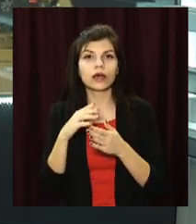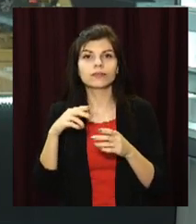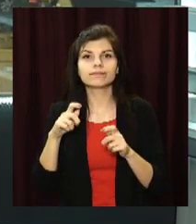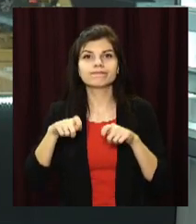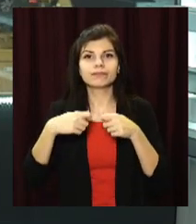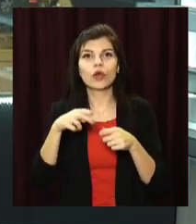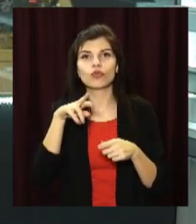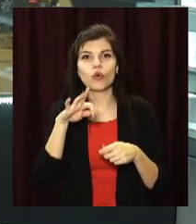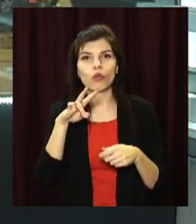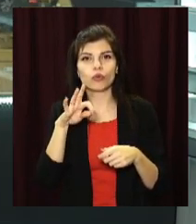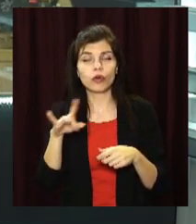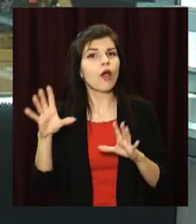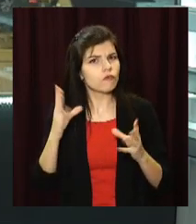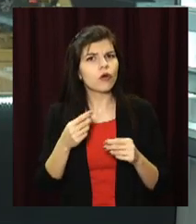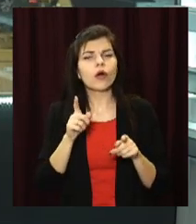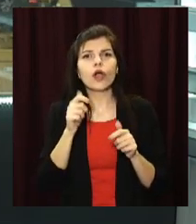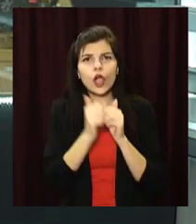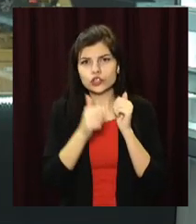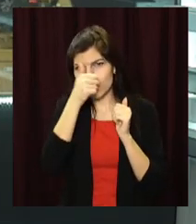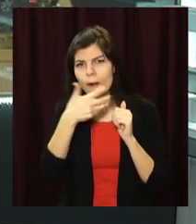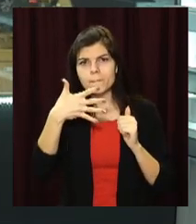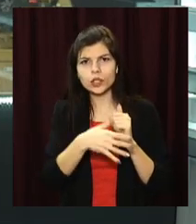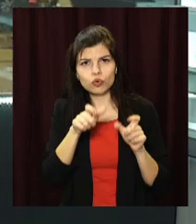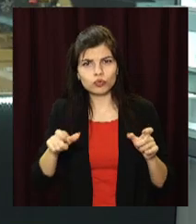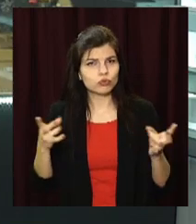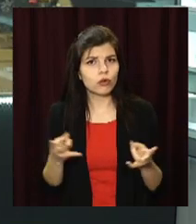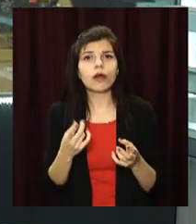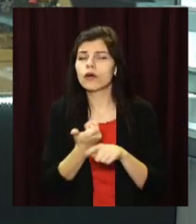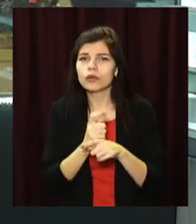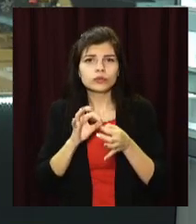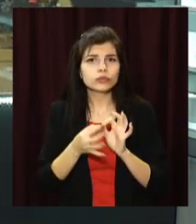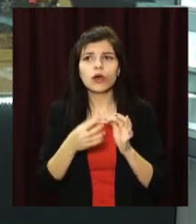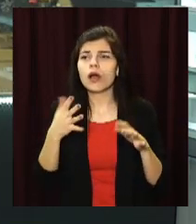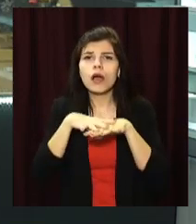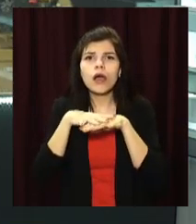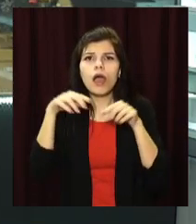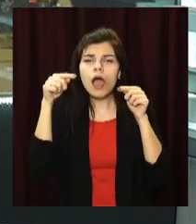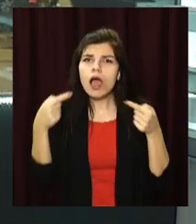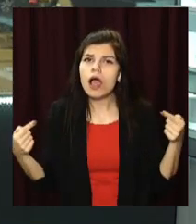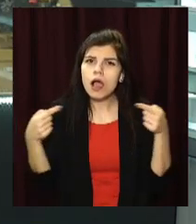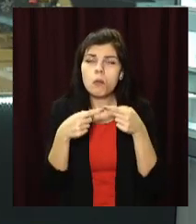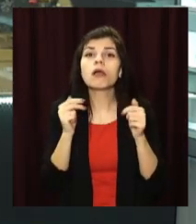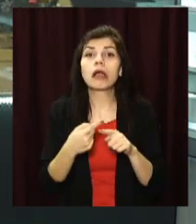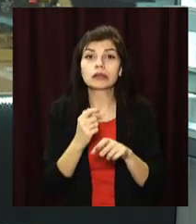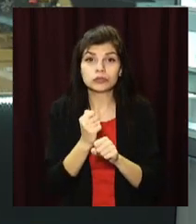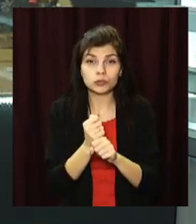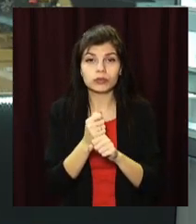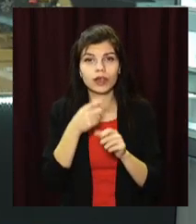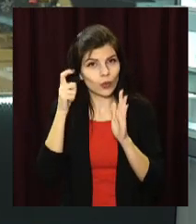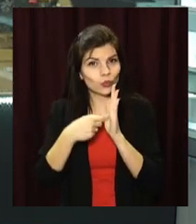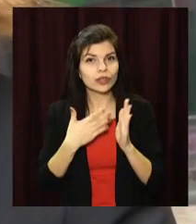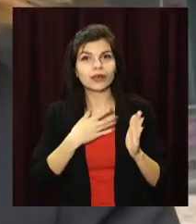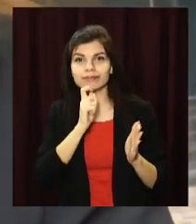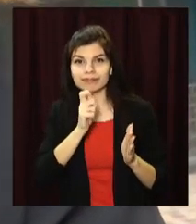операцій потребують 5 тисяч українців. Найскладніше – знайти донора, клітини якого підходять. Як це зробити, дізнавалася наша Лідія